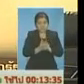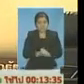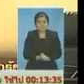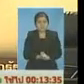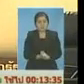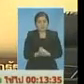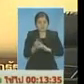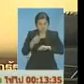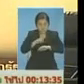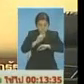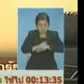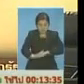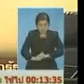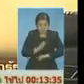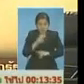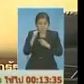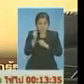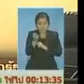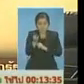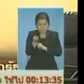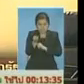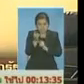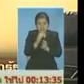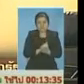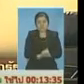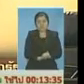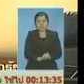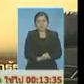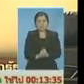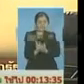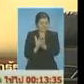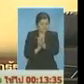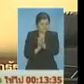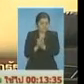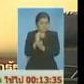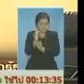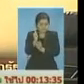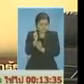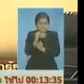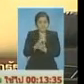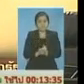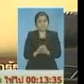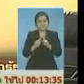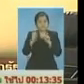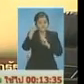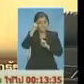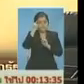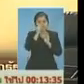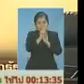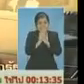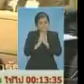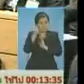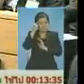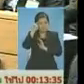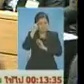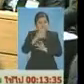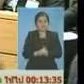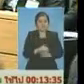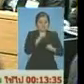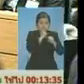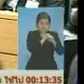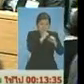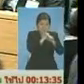ท่านประธานที่เคารพเรียนตอบนิดนะฮะแต่ท่านอาจจะเก่งกาจแต่พูดให้ไม่รู้กฎหมายงานมันสำเร็